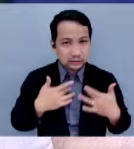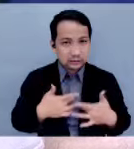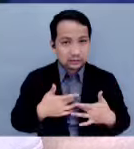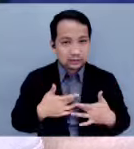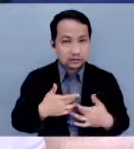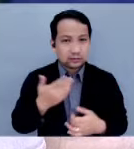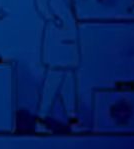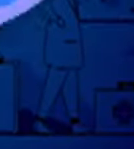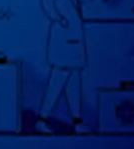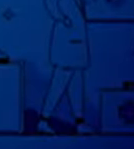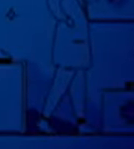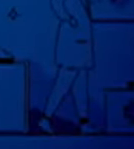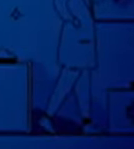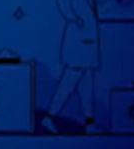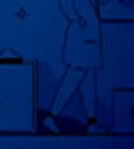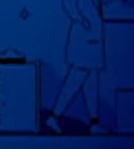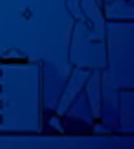Doc.